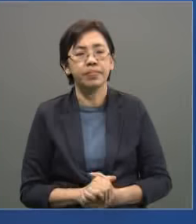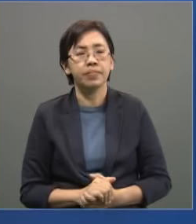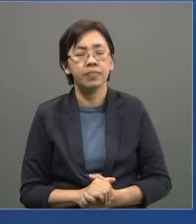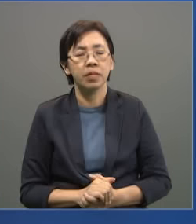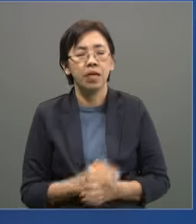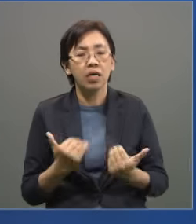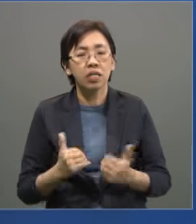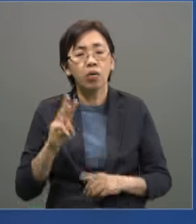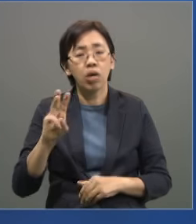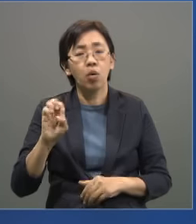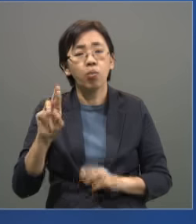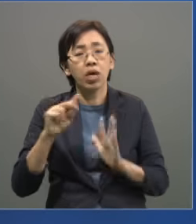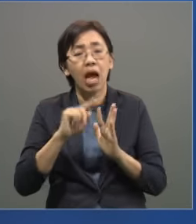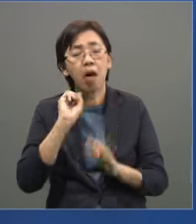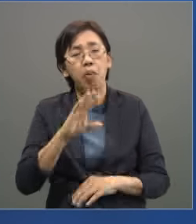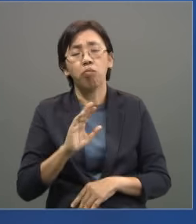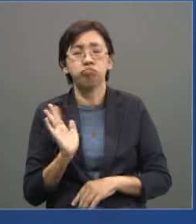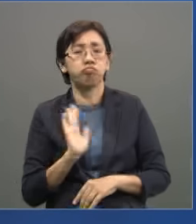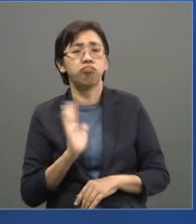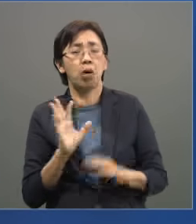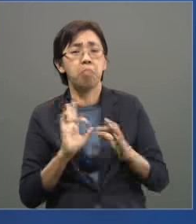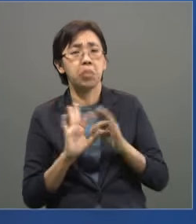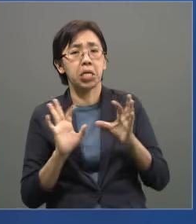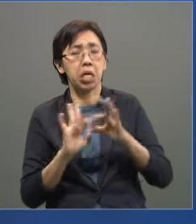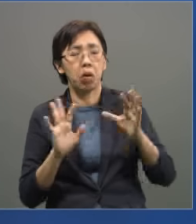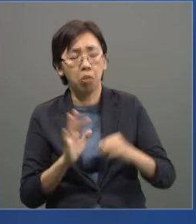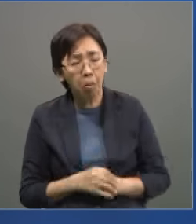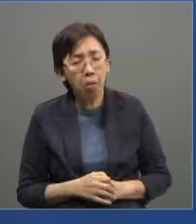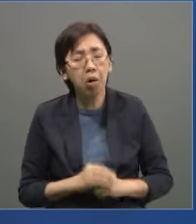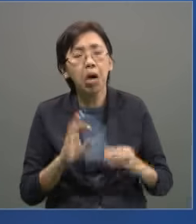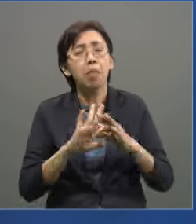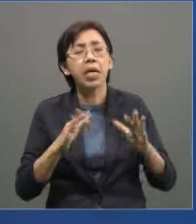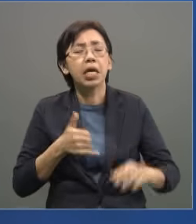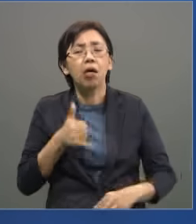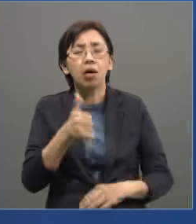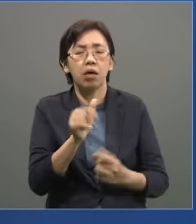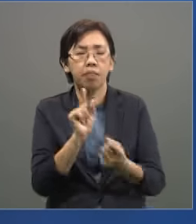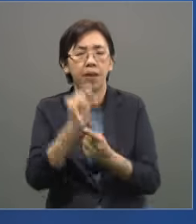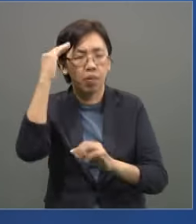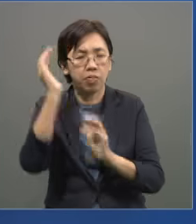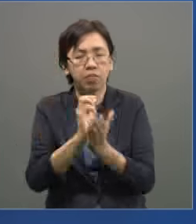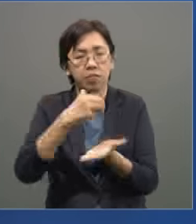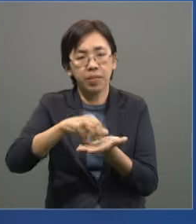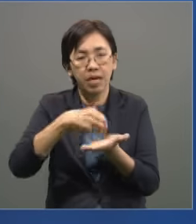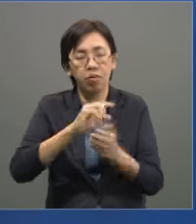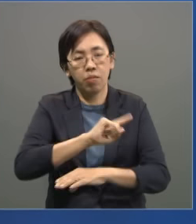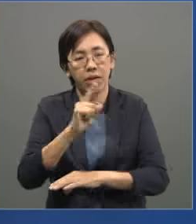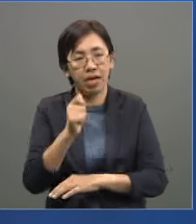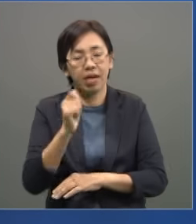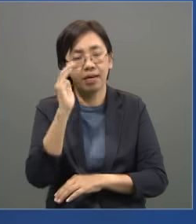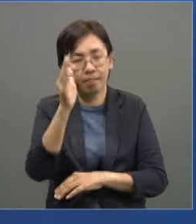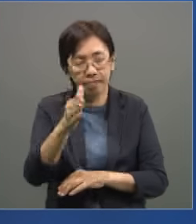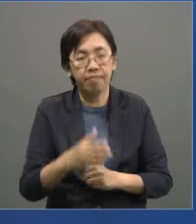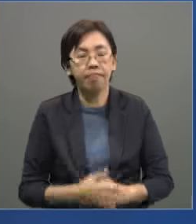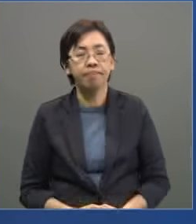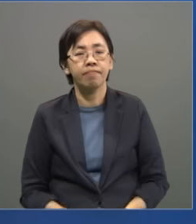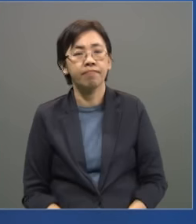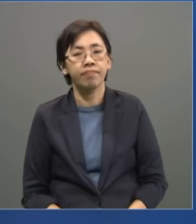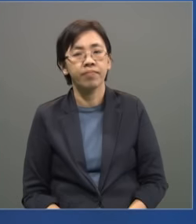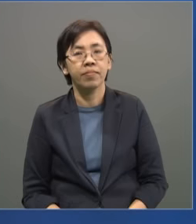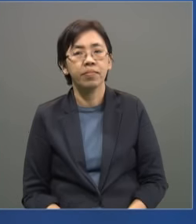วันนี้คุณวีระเขาก็ออกมาปฏิเสธแล้วนะว่าเขาเนี่ยไม่ได้เกี่ยวข้องแต่ยังไงเดี๋ยวเขาจะมาเข้ามาให้ข้อมูลตำรวจวันอังคารหน้านอกจากนี้มันมีอีกประเด็น